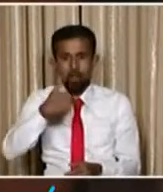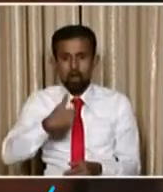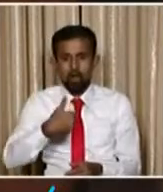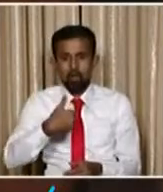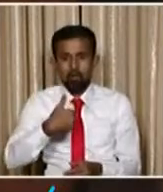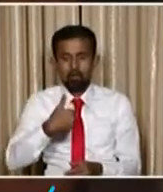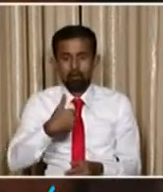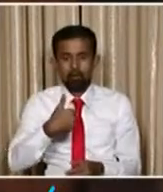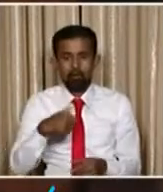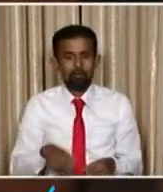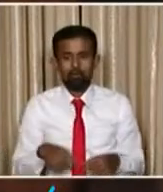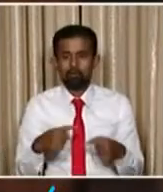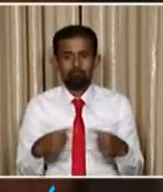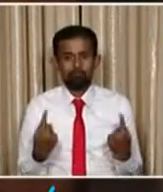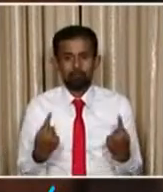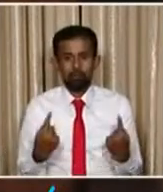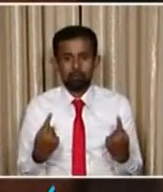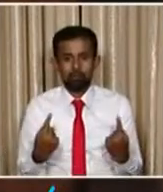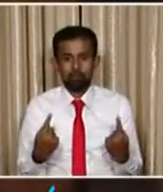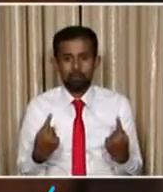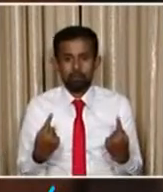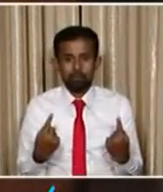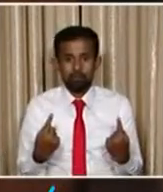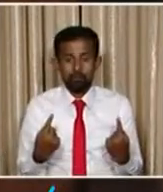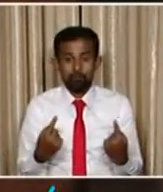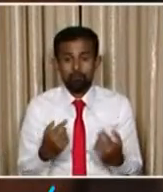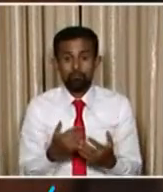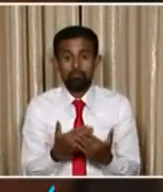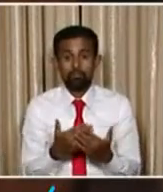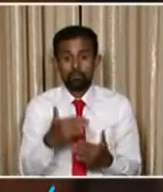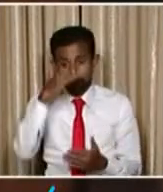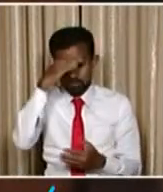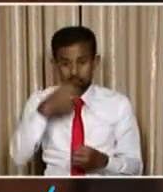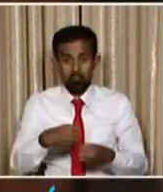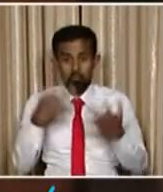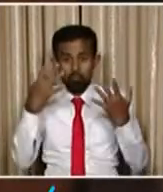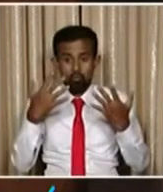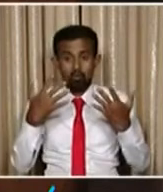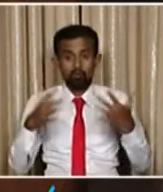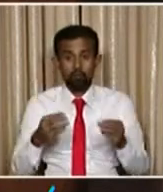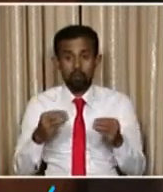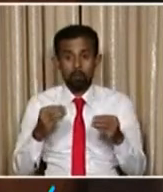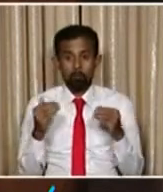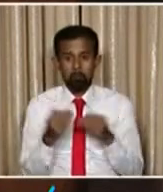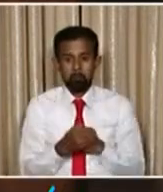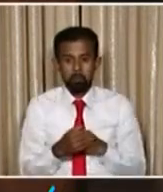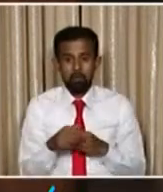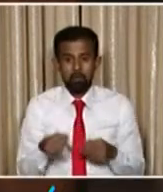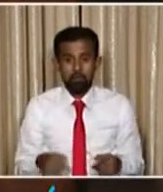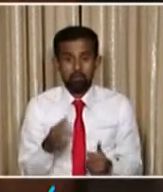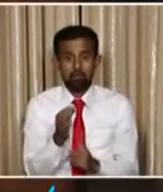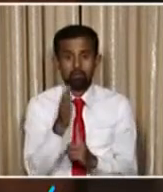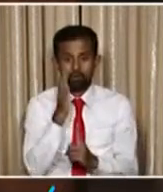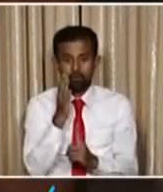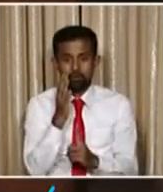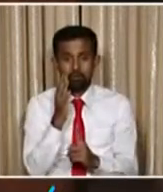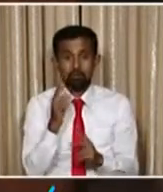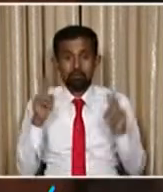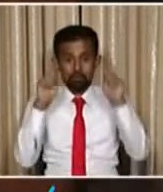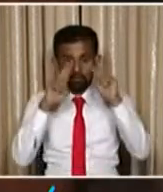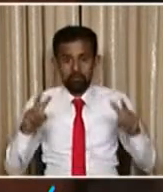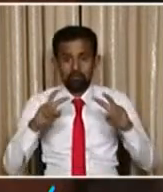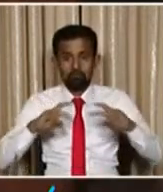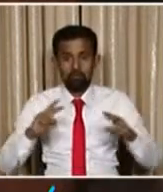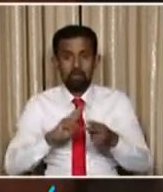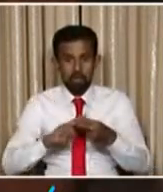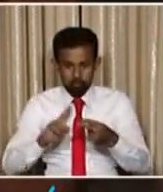තිබ්බා. දැන් එහෙම නෙවෙයි. අර ඊස්ටර් සන්ඩේ ඇටැක් එක කරලා ඒක කවර් අප් කරන්න ඊට පස්සේ දැන් ඉන්න ජනාධිපතිතුමාත් ඉන්ටර්නැෂනල් ඉන්වෙස්ටිගේෂන් එක එපා